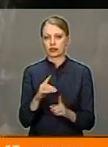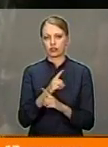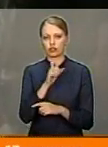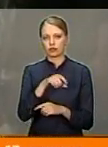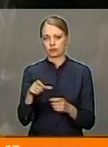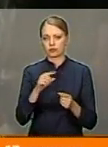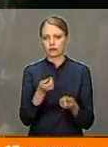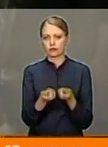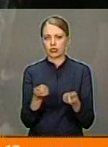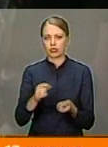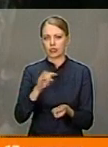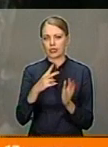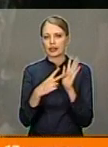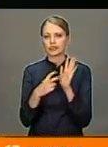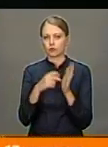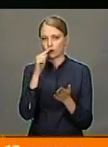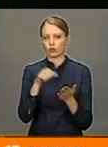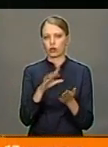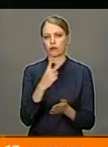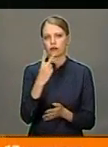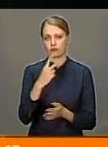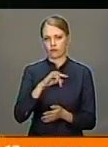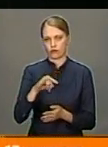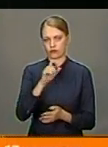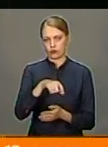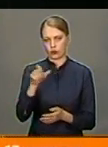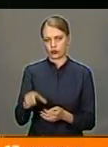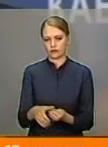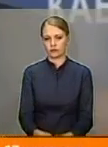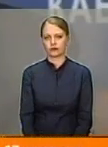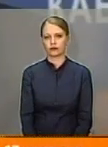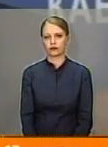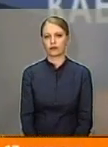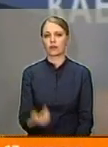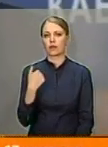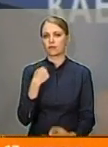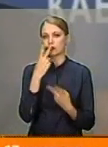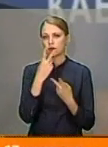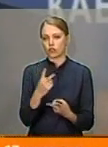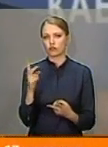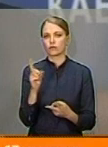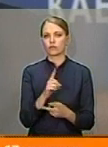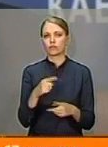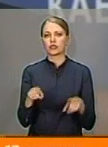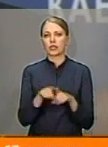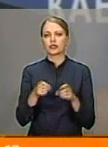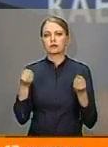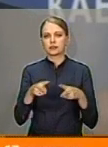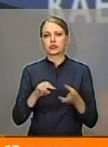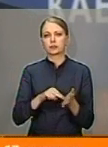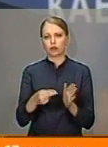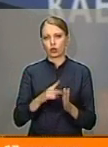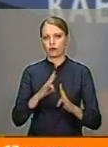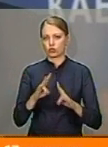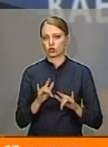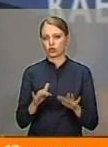смертоносних уламків ракети 700 потрапили в двох пілотів. Ми бачимо цинічний спланований терористичний